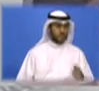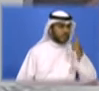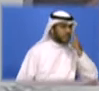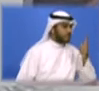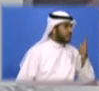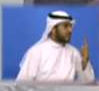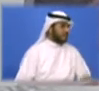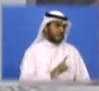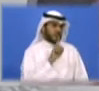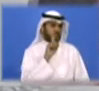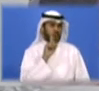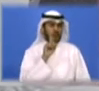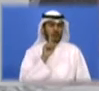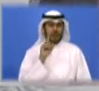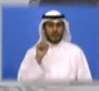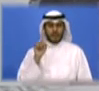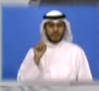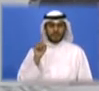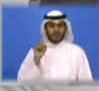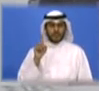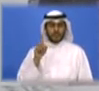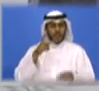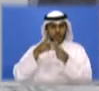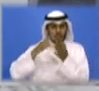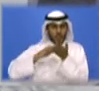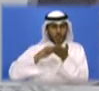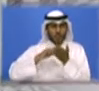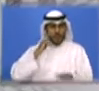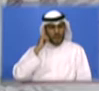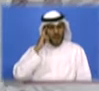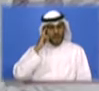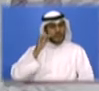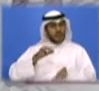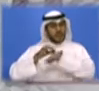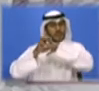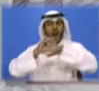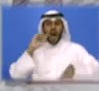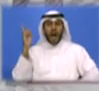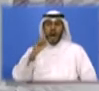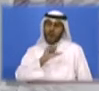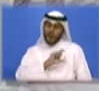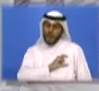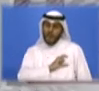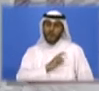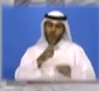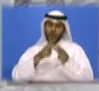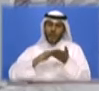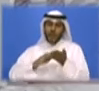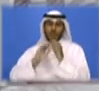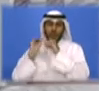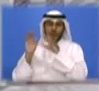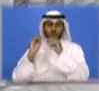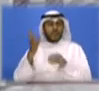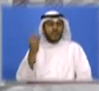تتواصل الجهود والمساعي الخيرة التي جعلت من الكويت مركزاً إنسانياً في العالم، فمشروع المليون مصحف